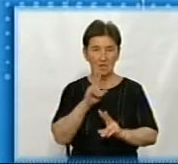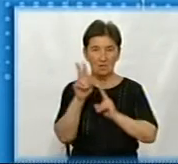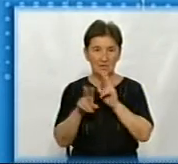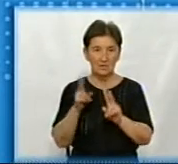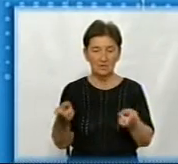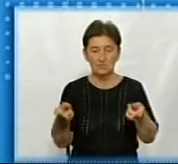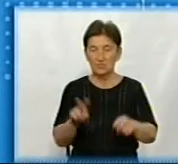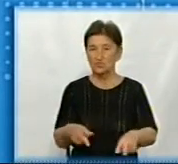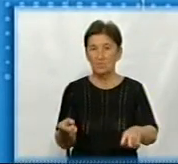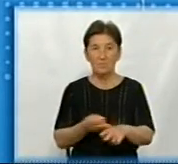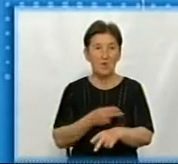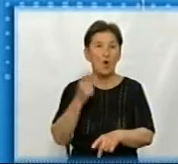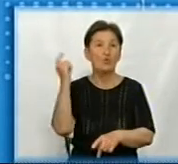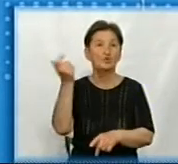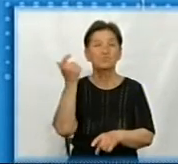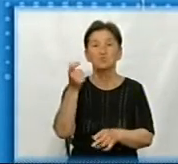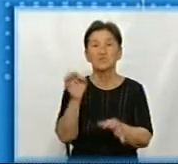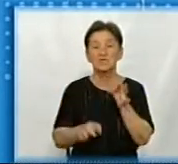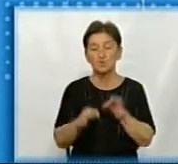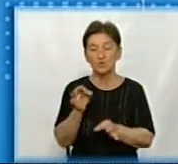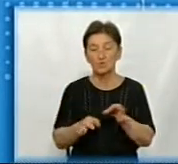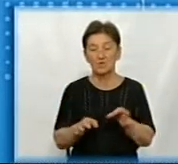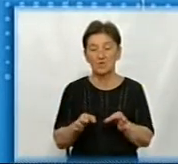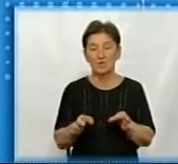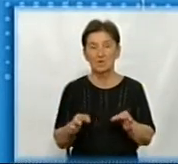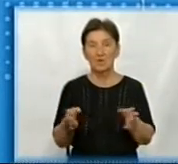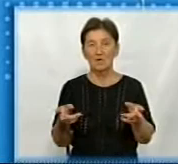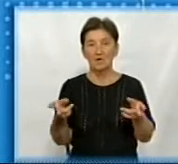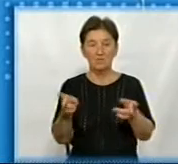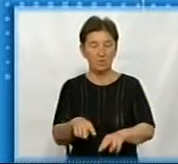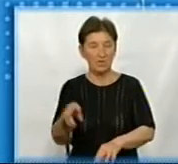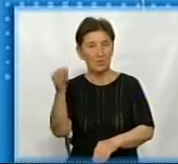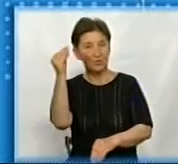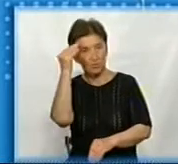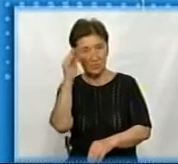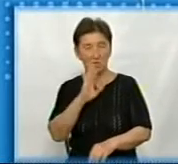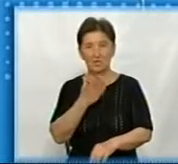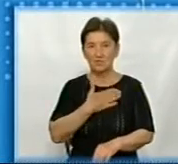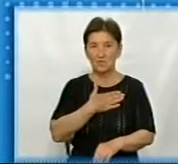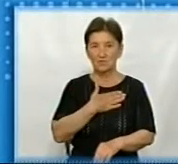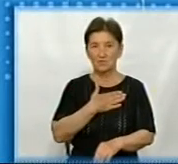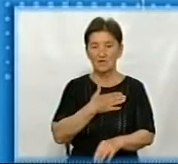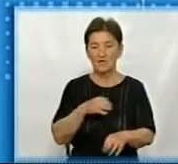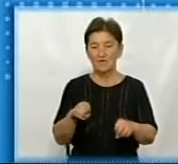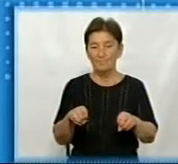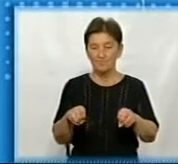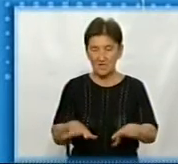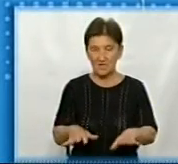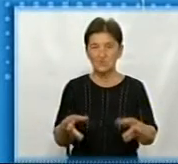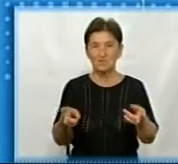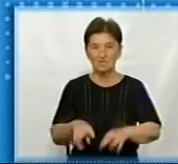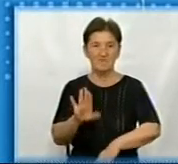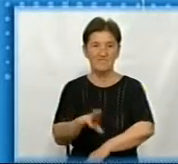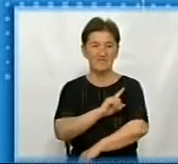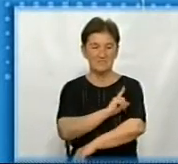розгляду, господарський суд залишився при думці нашого господарського суду, тобто рішення залишилося в силі. На